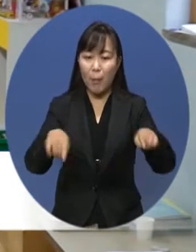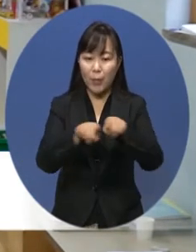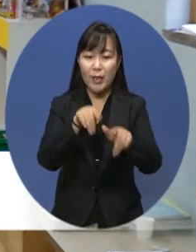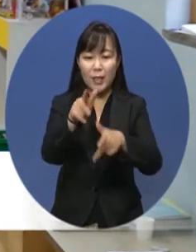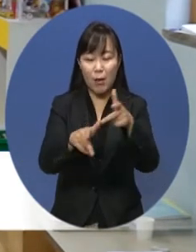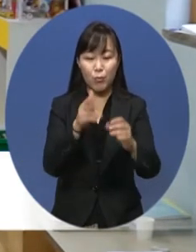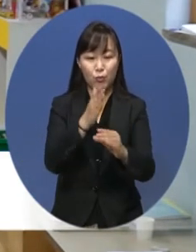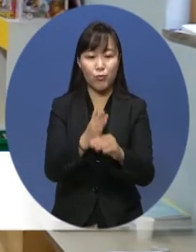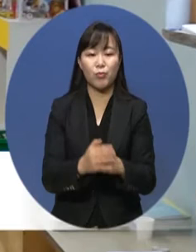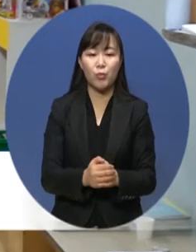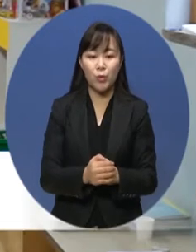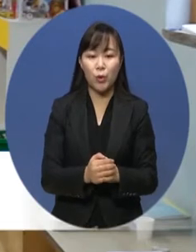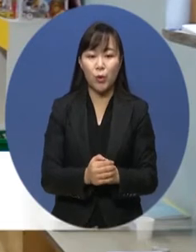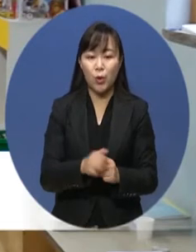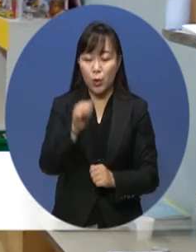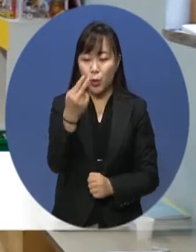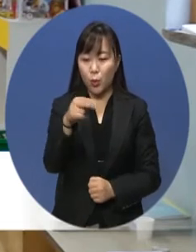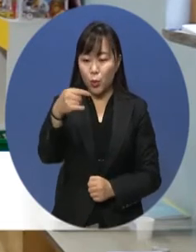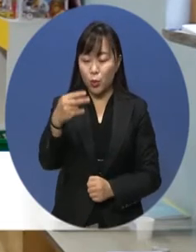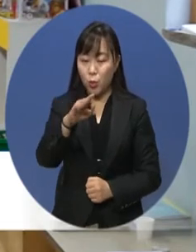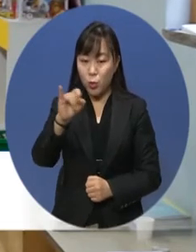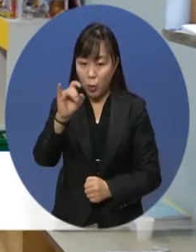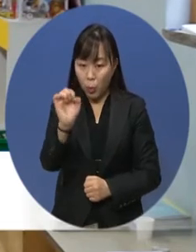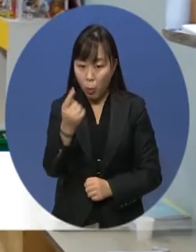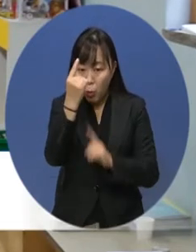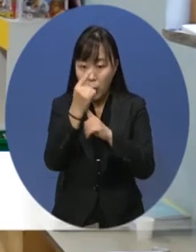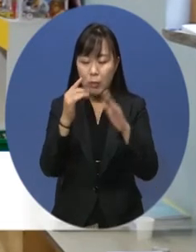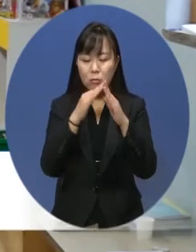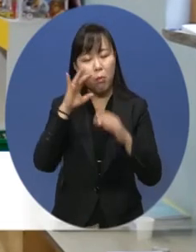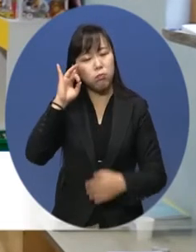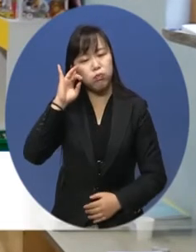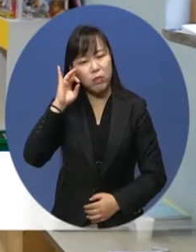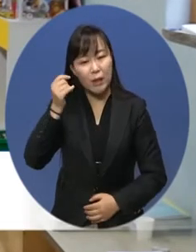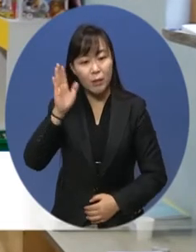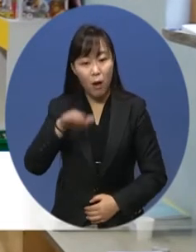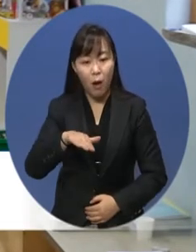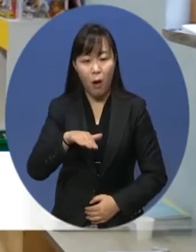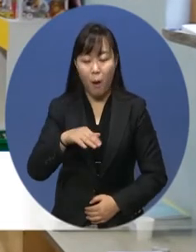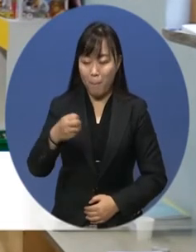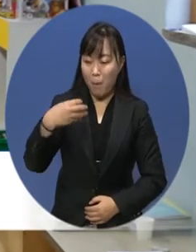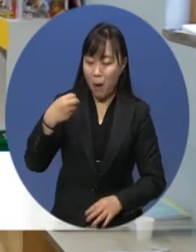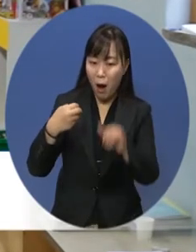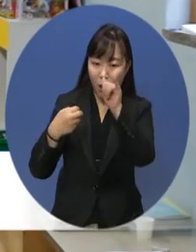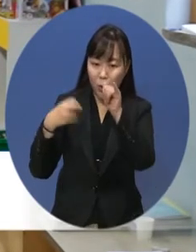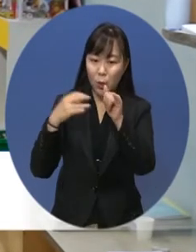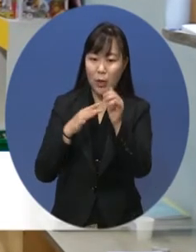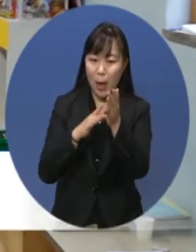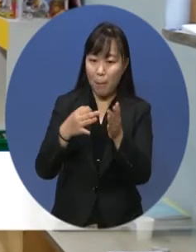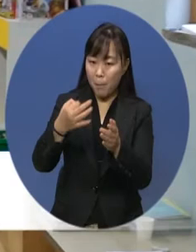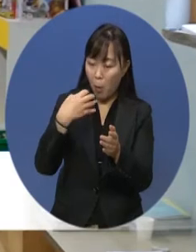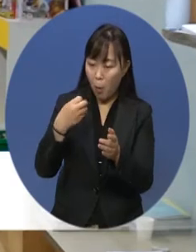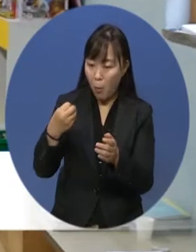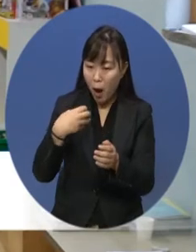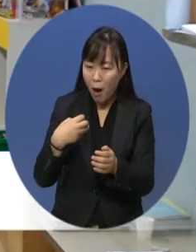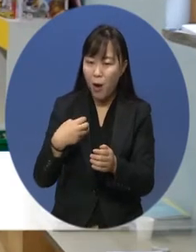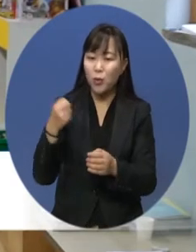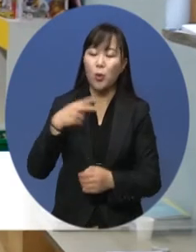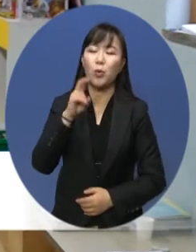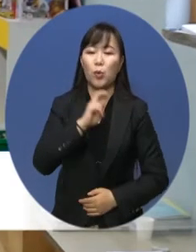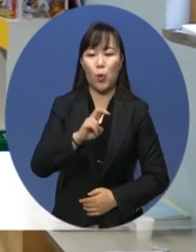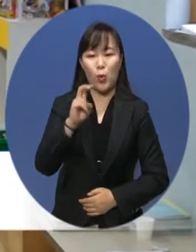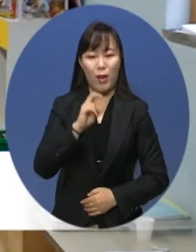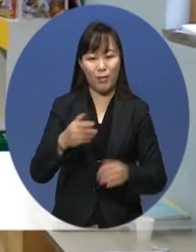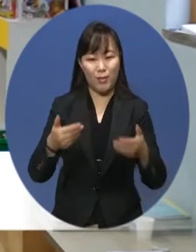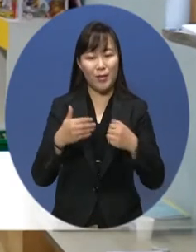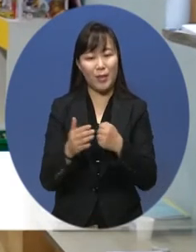있습니다. 효도리가 오고 나서 집에 심심했었는데 계속 말도 걸어주고 약도 먹으라고 해주고 그리고